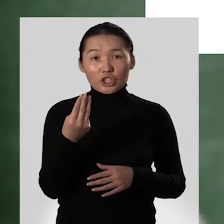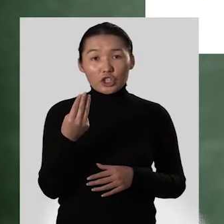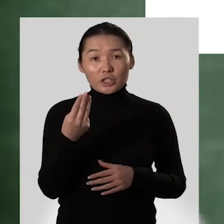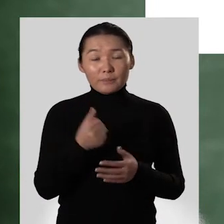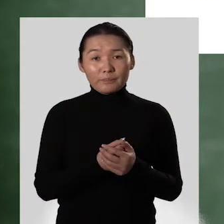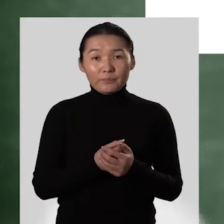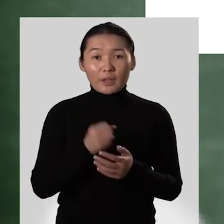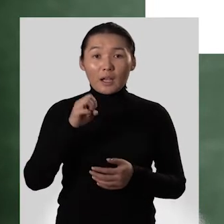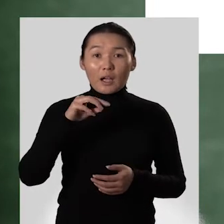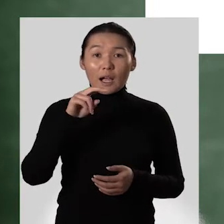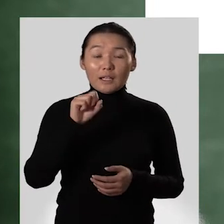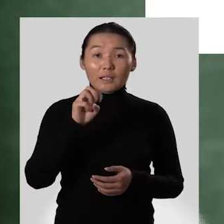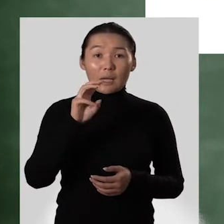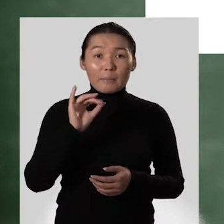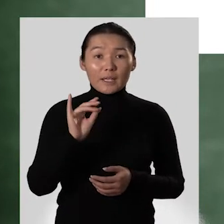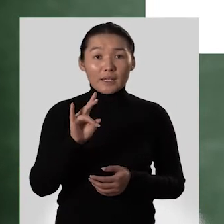Атка мин.